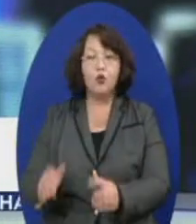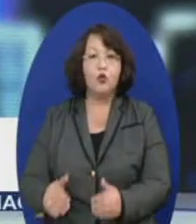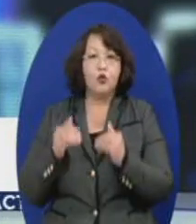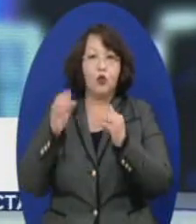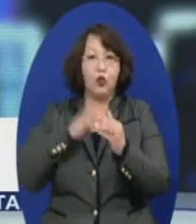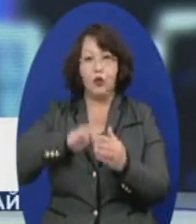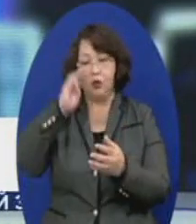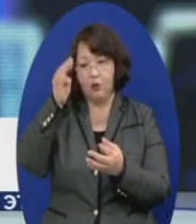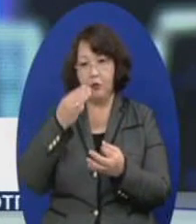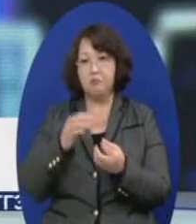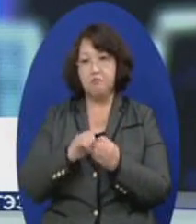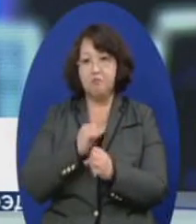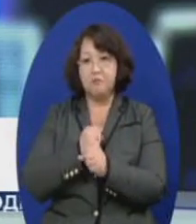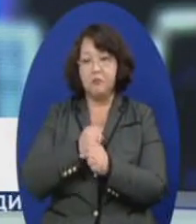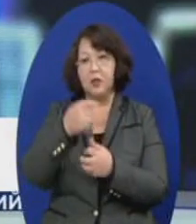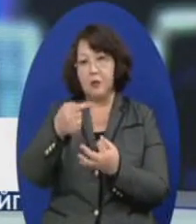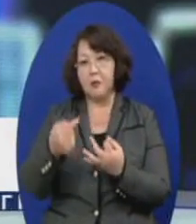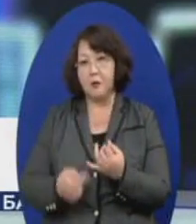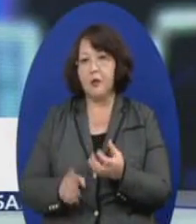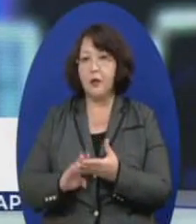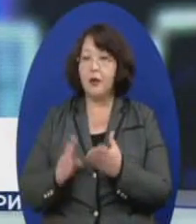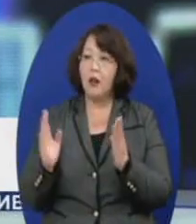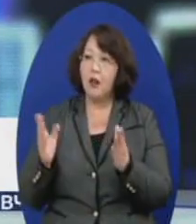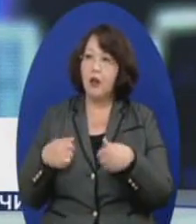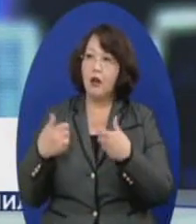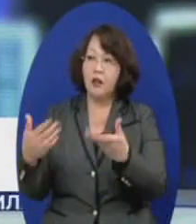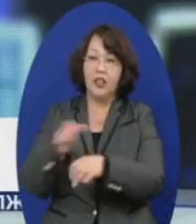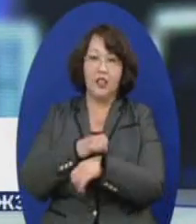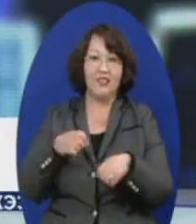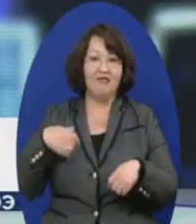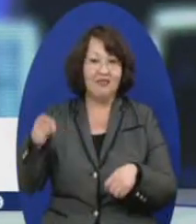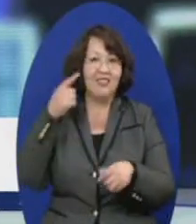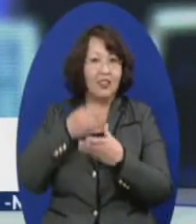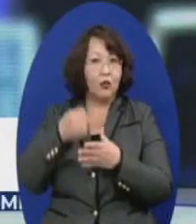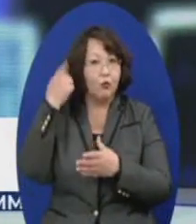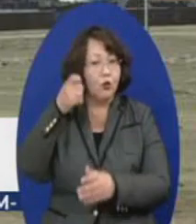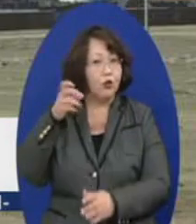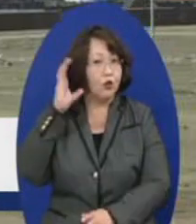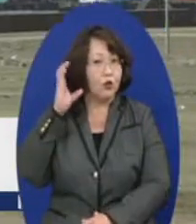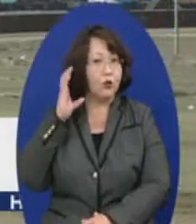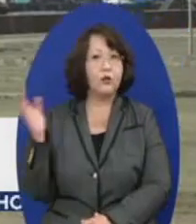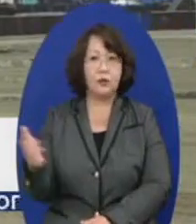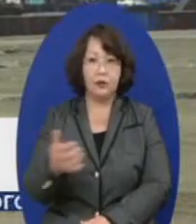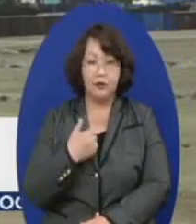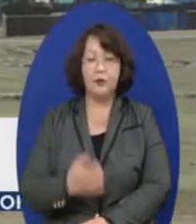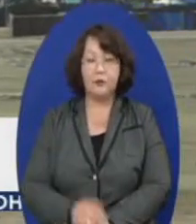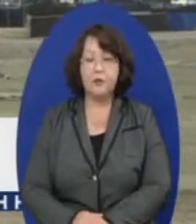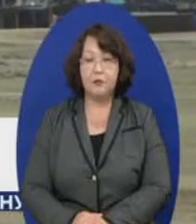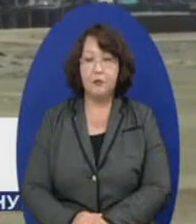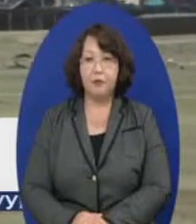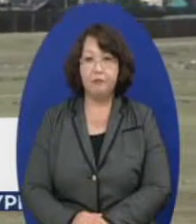ямар тодорхой ажлууд тусч байгаа тухай энэ үеэр танилцуулж орон нутгийн иргэдийн санал бодлыг сонслоо.